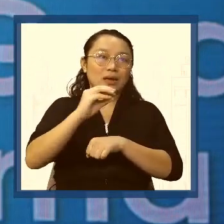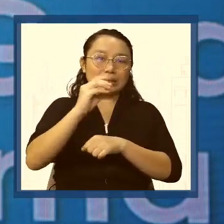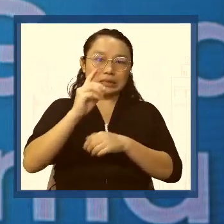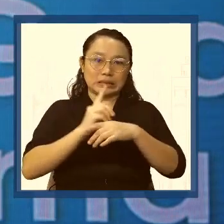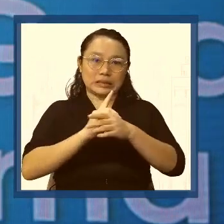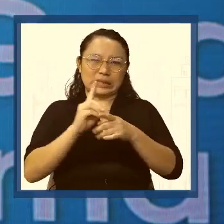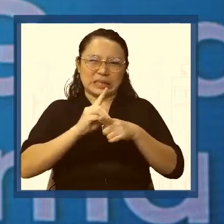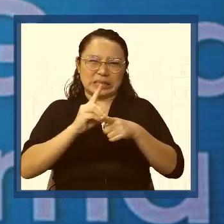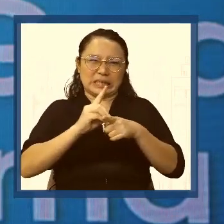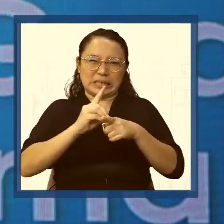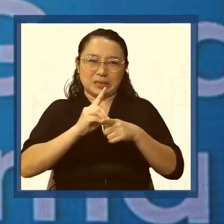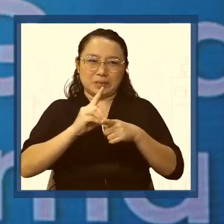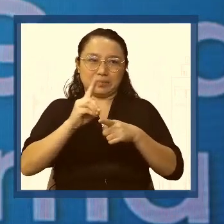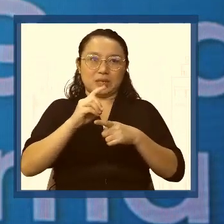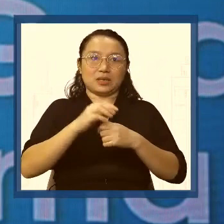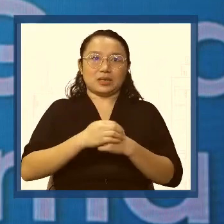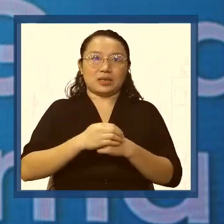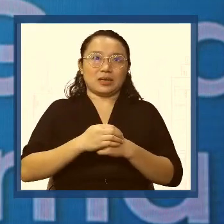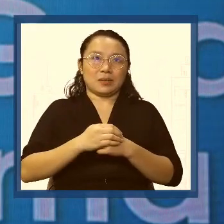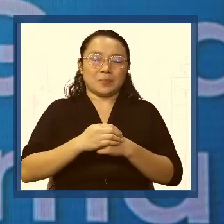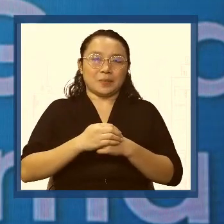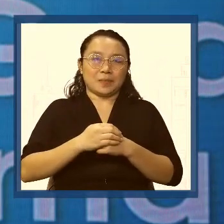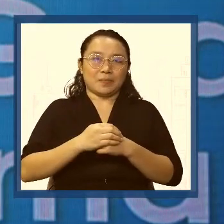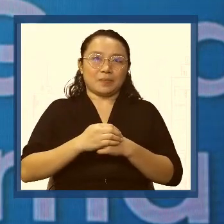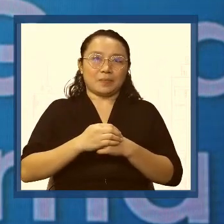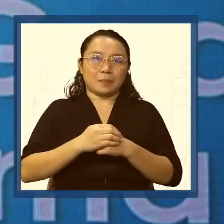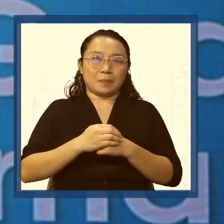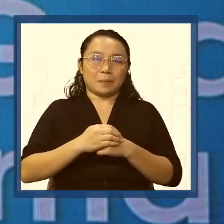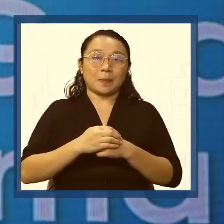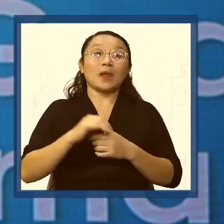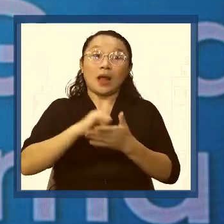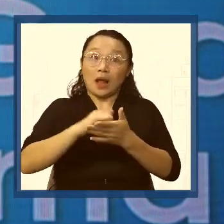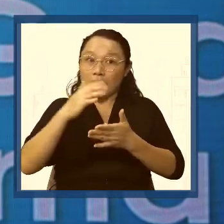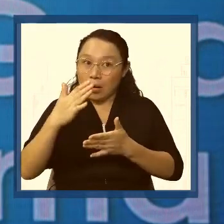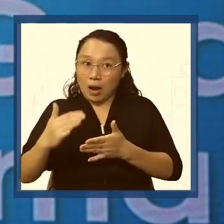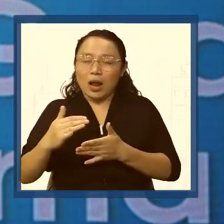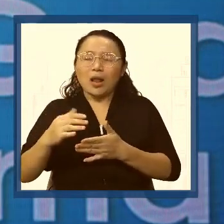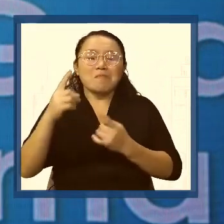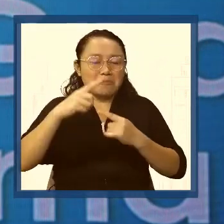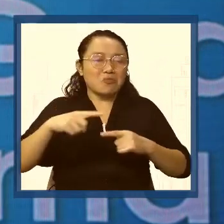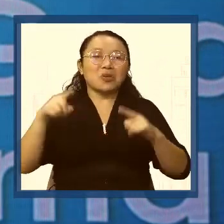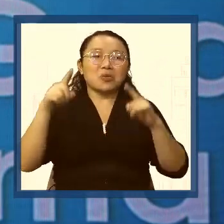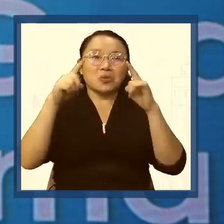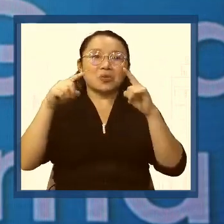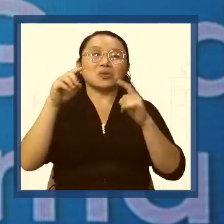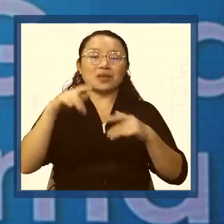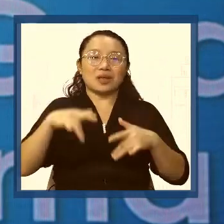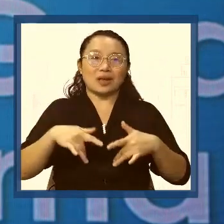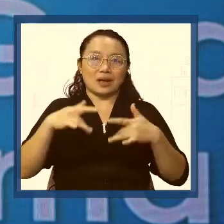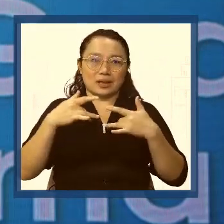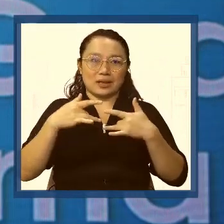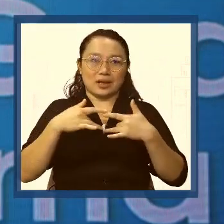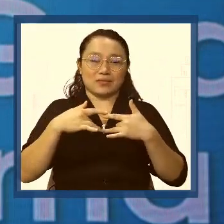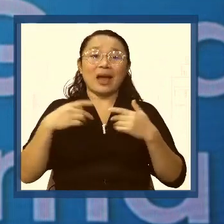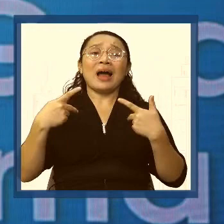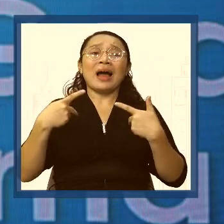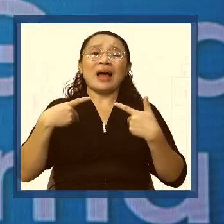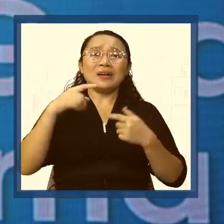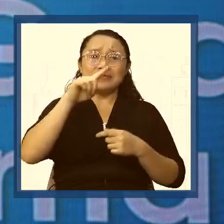disiplina. Moro na kasimple yung tubag. Maong nahimo siyang nagmalampuson. Ang pangutana, mga